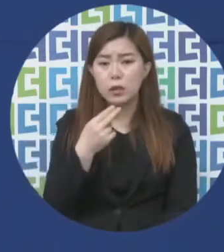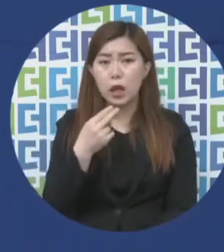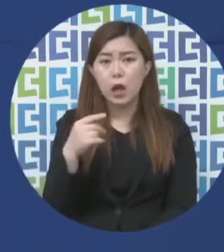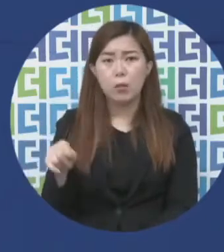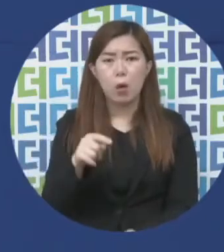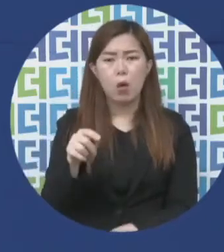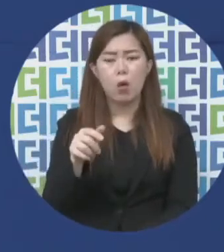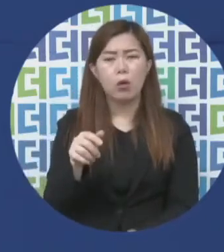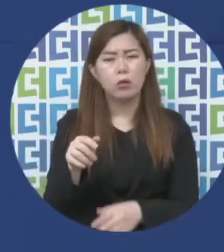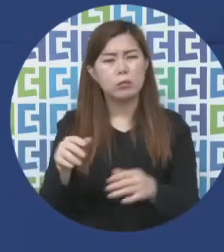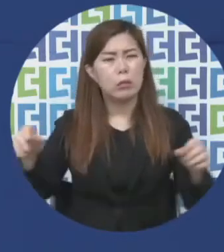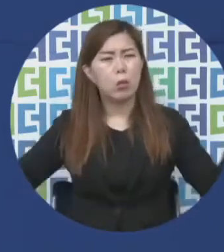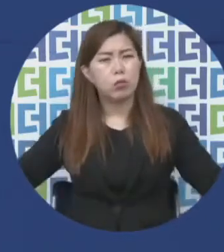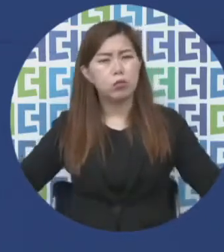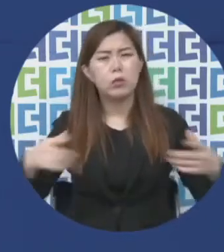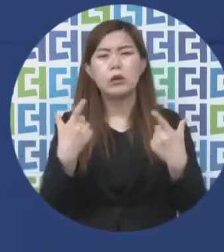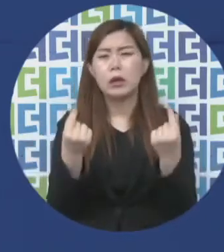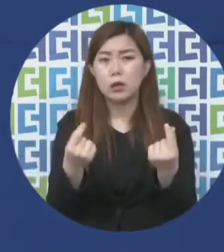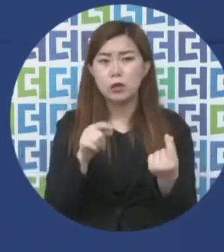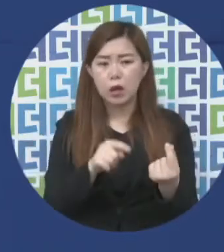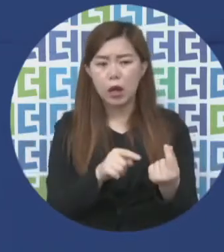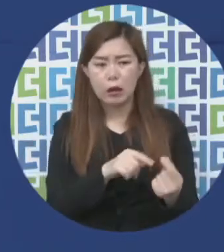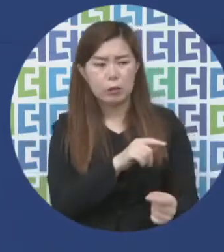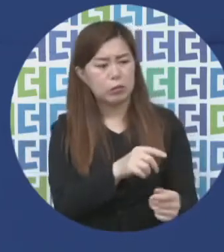김종인 위원장을 향하고 있습니다.